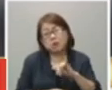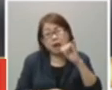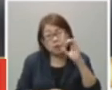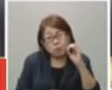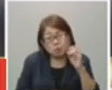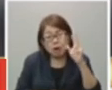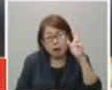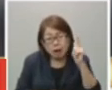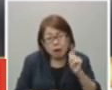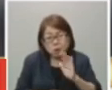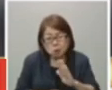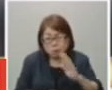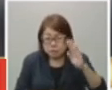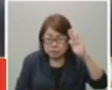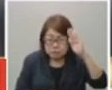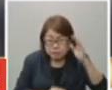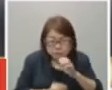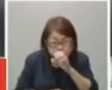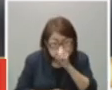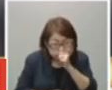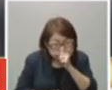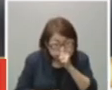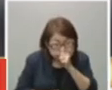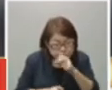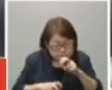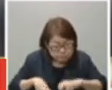จะพยายามสะกดจิตคนให้คล้อยตาม